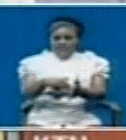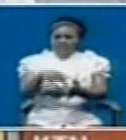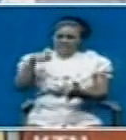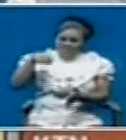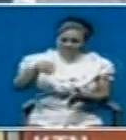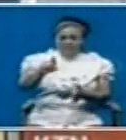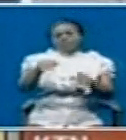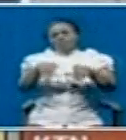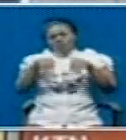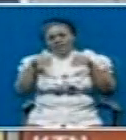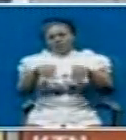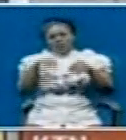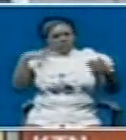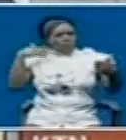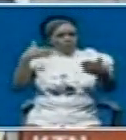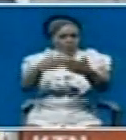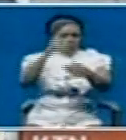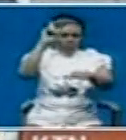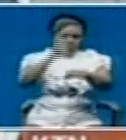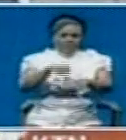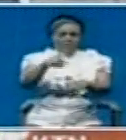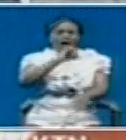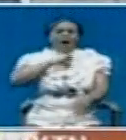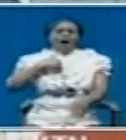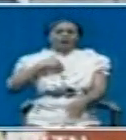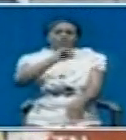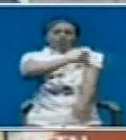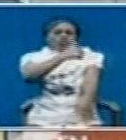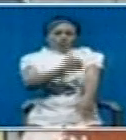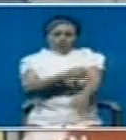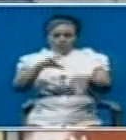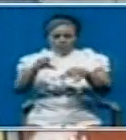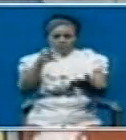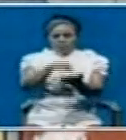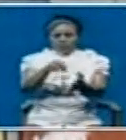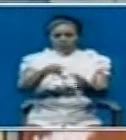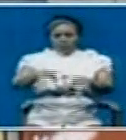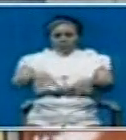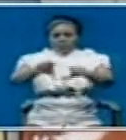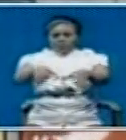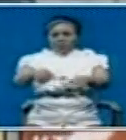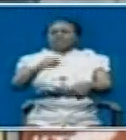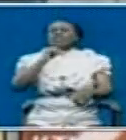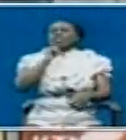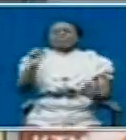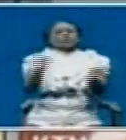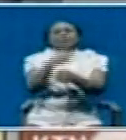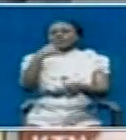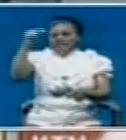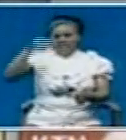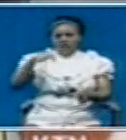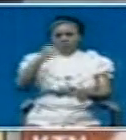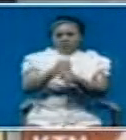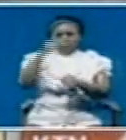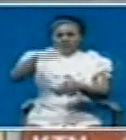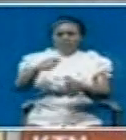wao wangoje mpaka wakati watakuja authority utakuja kuweka bumps hapa. Kitu haiwezi kusemwa leo na ifanyike leo. Hata